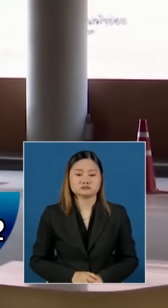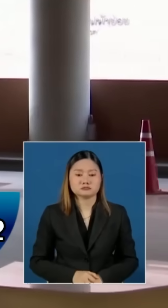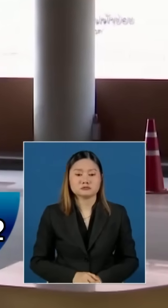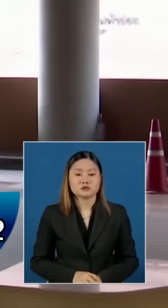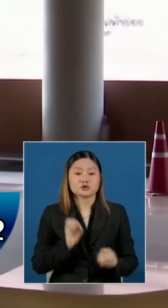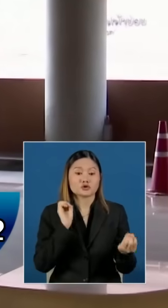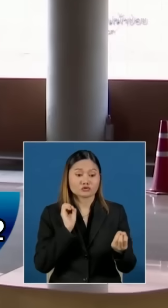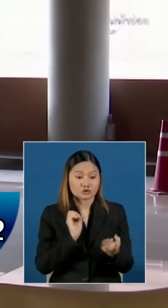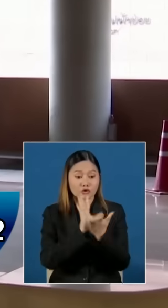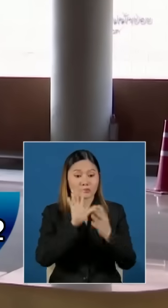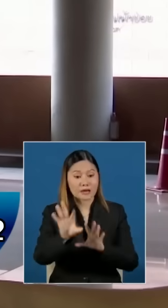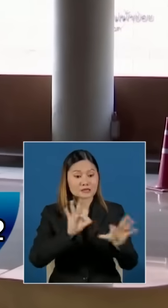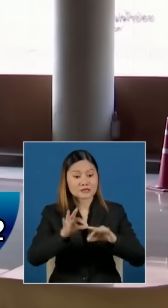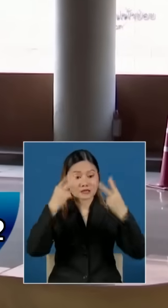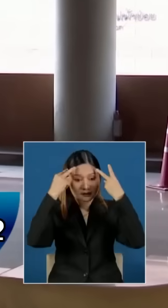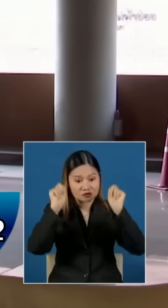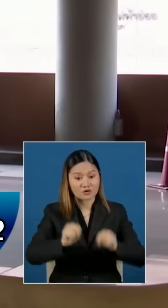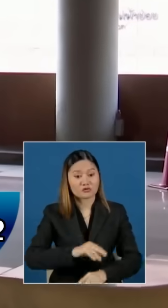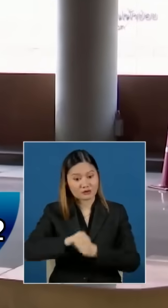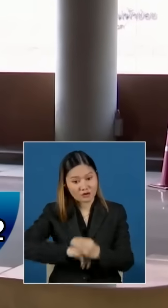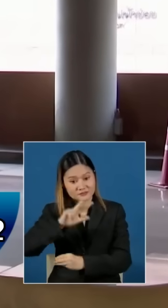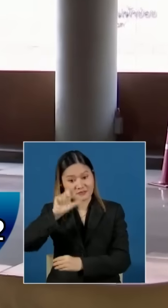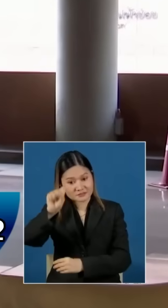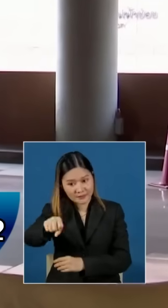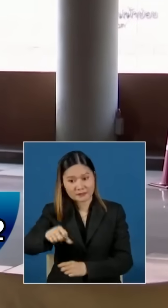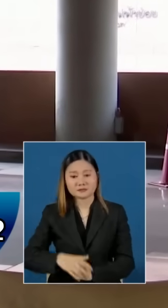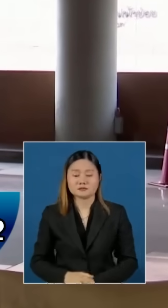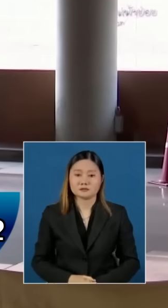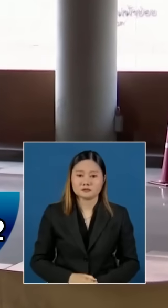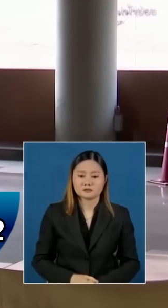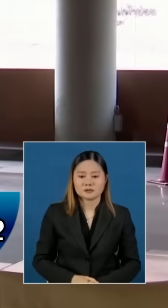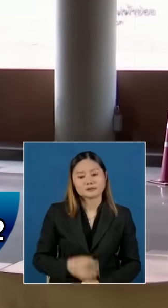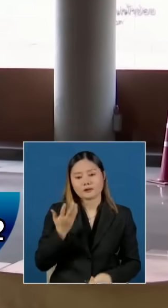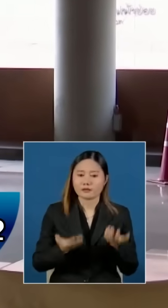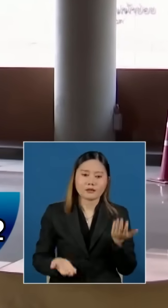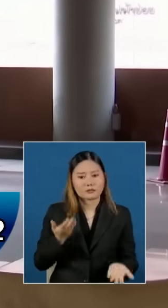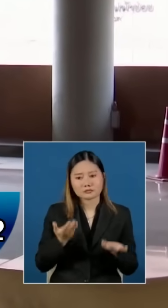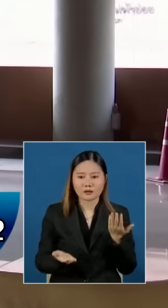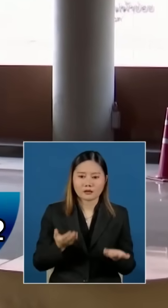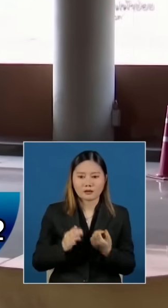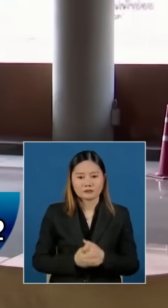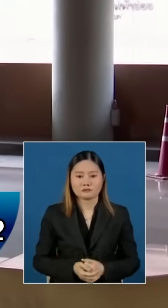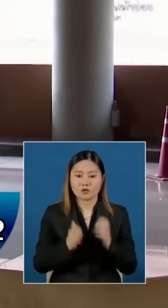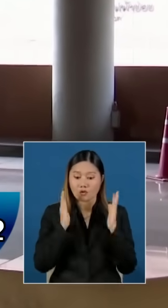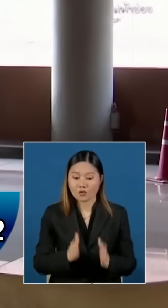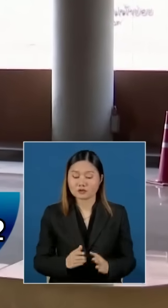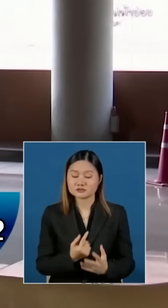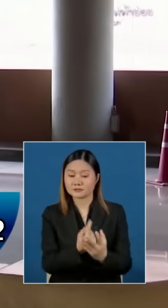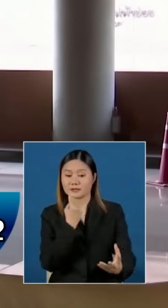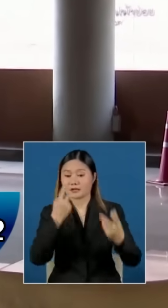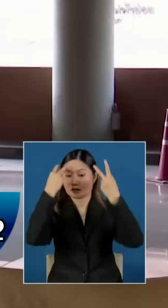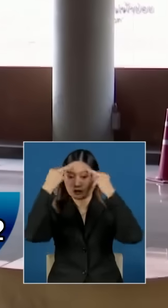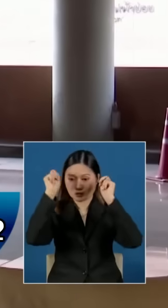อการเลือกนายกรัฐมนตรีครั้งต่อไปไหมคุณอมรบอกว่ามันก็แล้วแต่หน้างานนะว่าคนที่เขาจะมาเป็นแคนดิเดตนาย